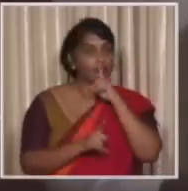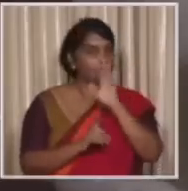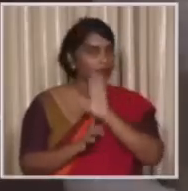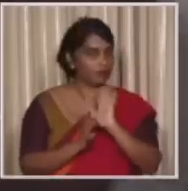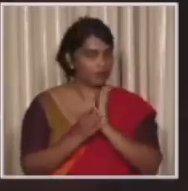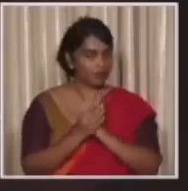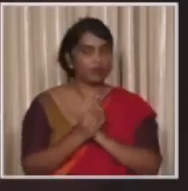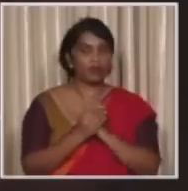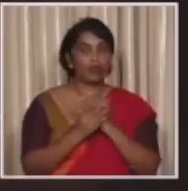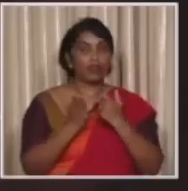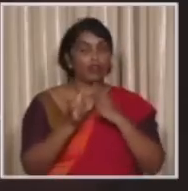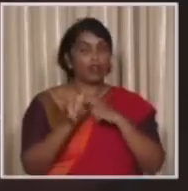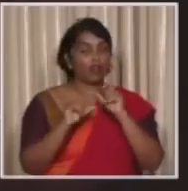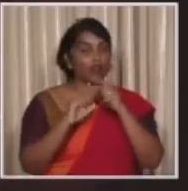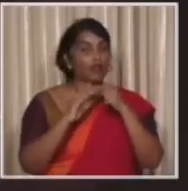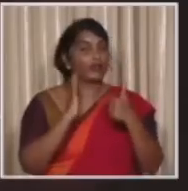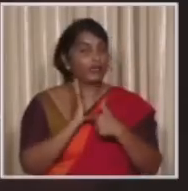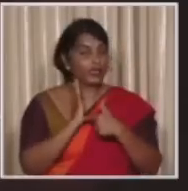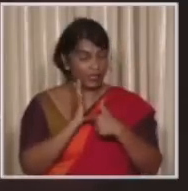එපා. විගණනෙන්